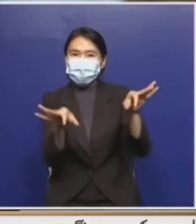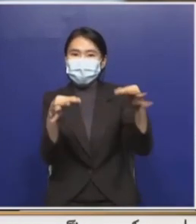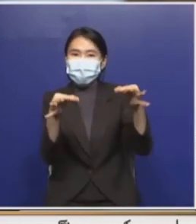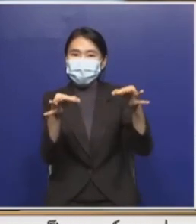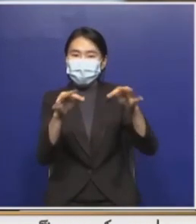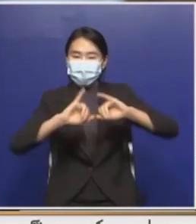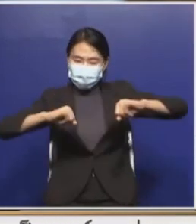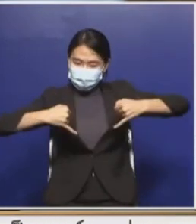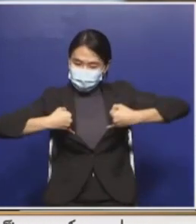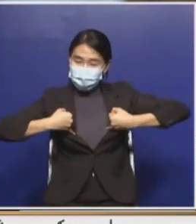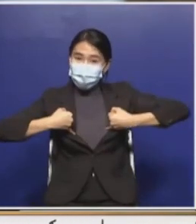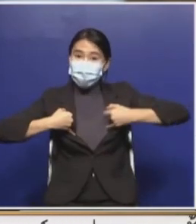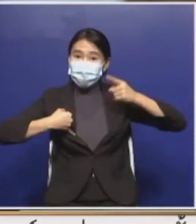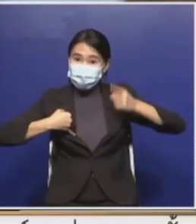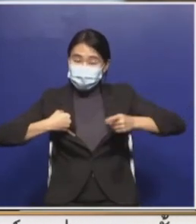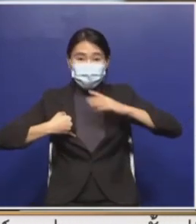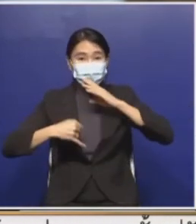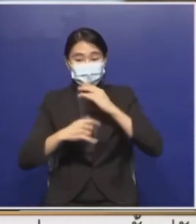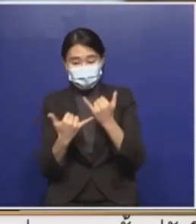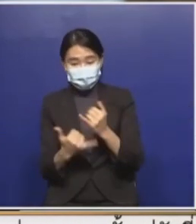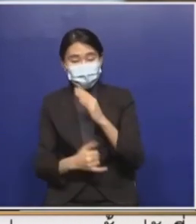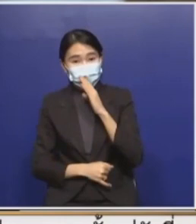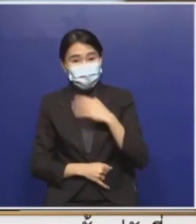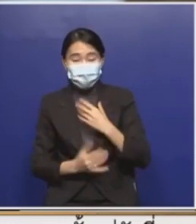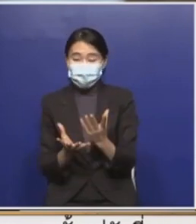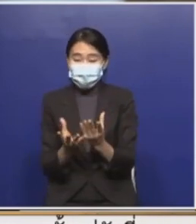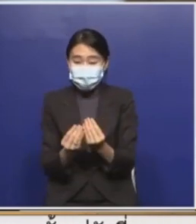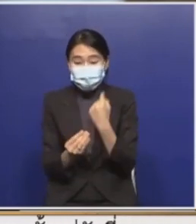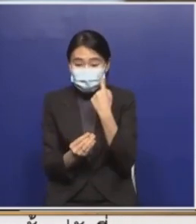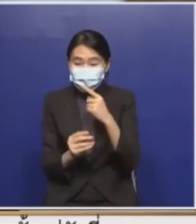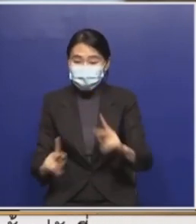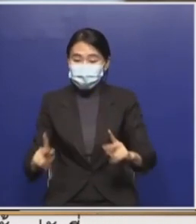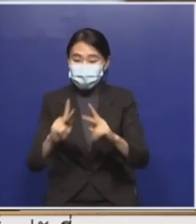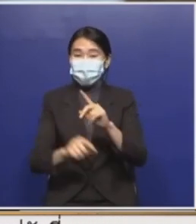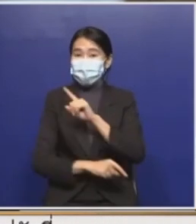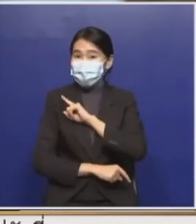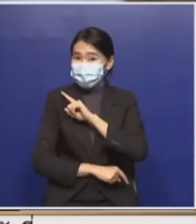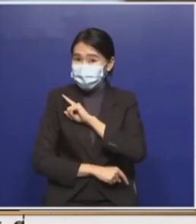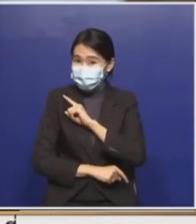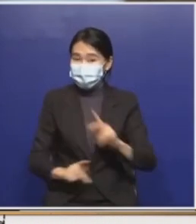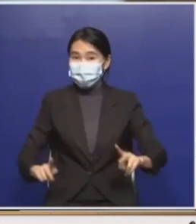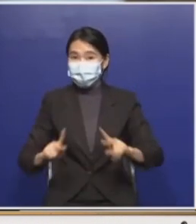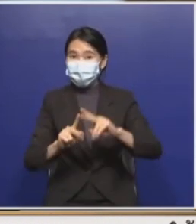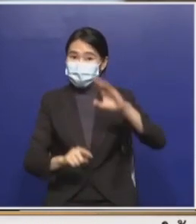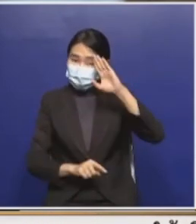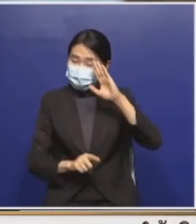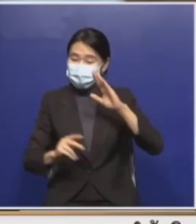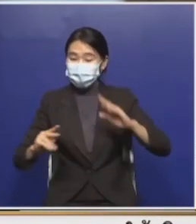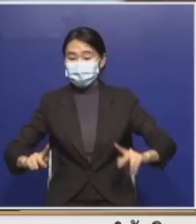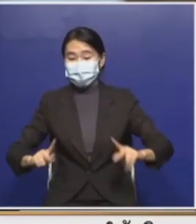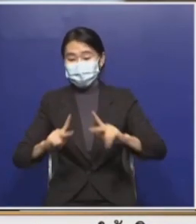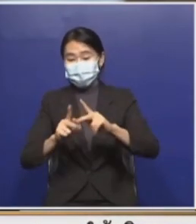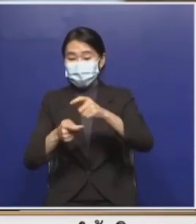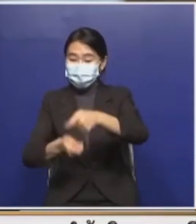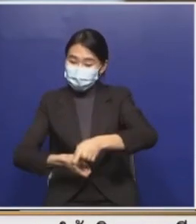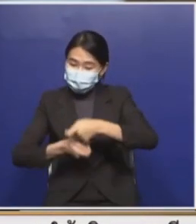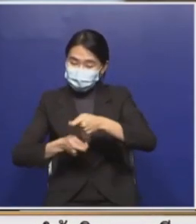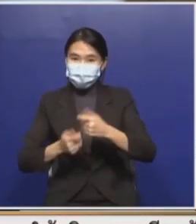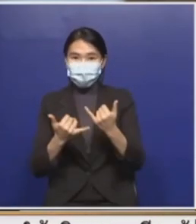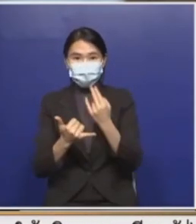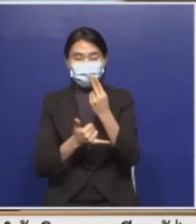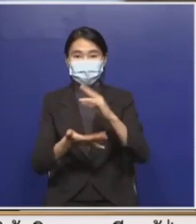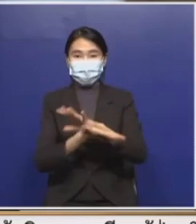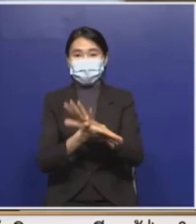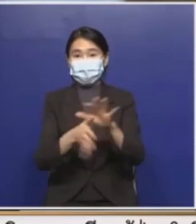วันนี้ไม่ว่าจะเป็นที่ดินอยู่ในดูแลของกระทรวงเกษตรของกระทรวงมหาดไทยยังไม่มีเอกสารสิทธิ์เลย